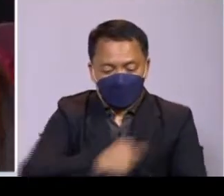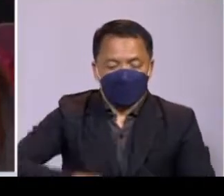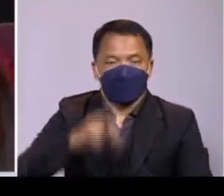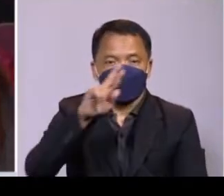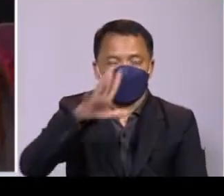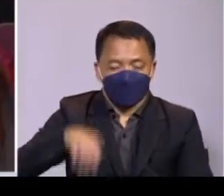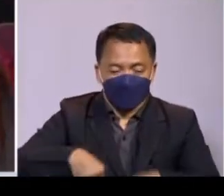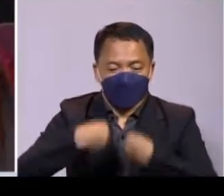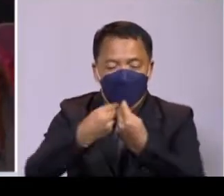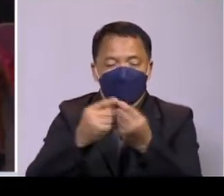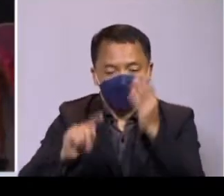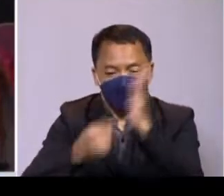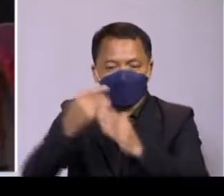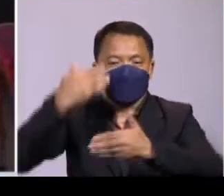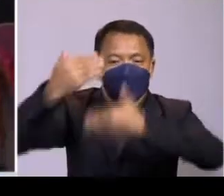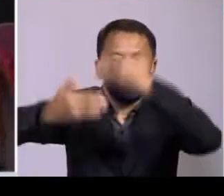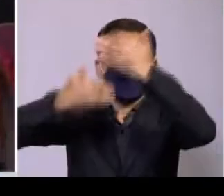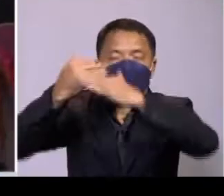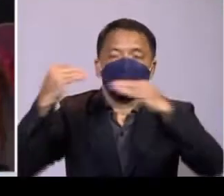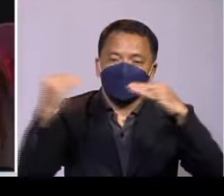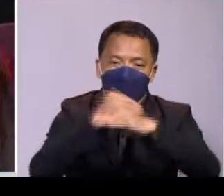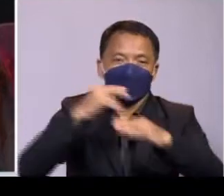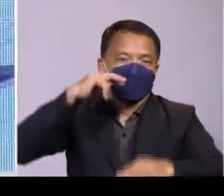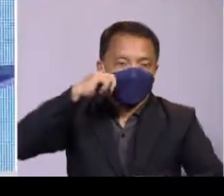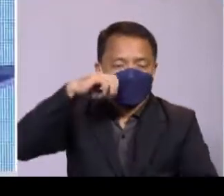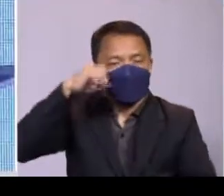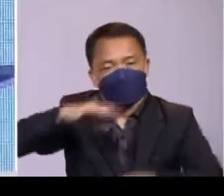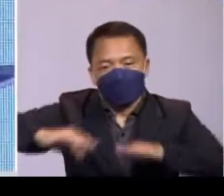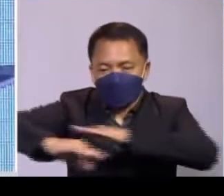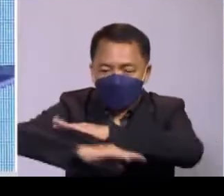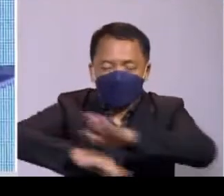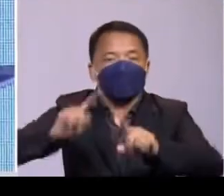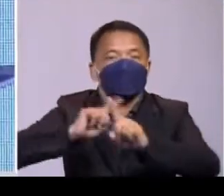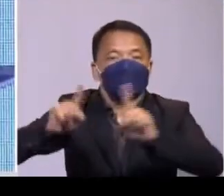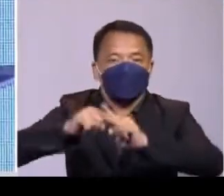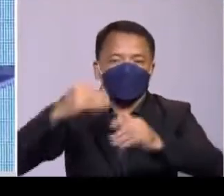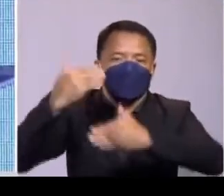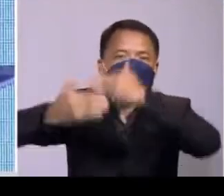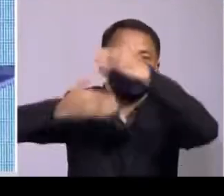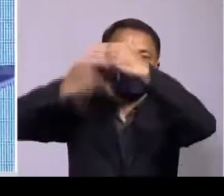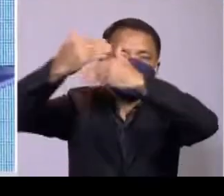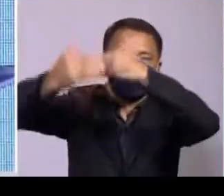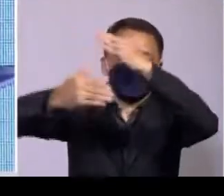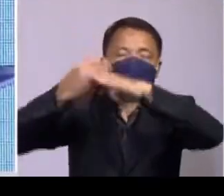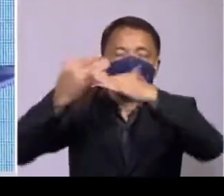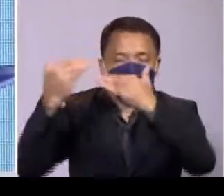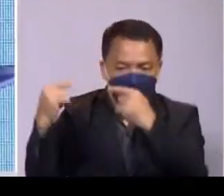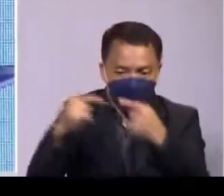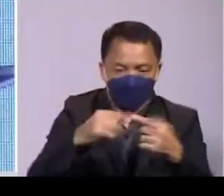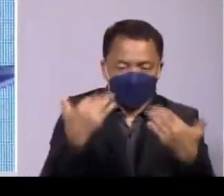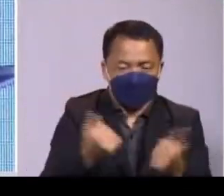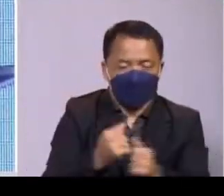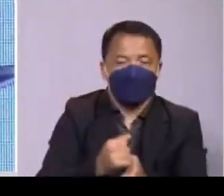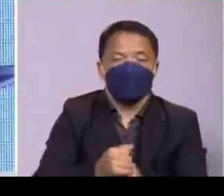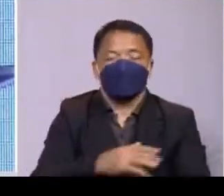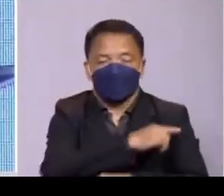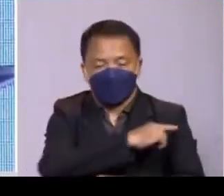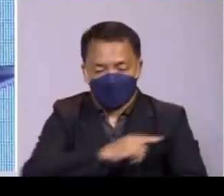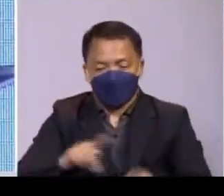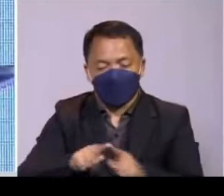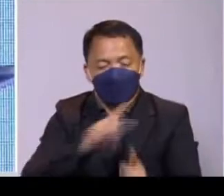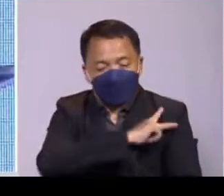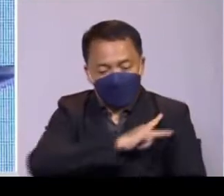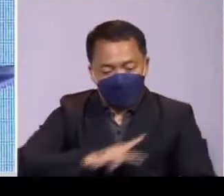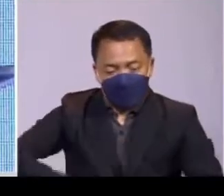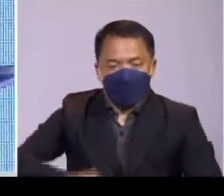พระผู้พระราชทานกำเนิดกิจการสาธารณูปโภคพื้นฐานต่างๆจนรุ่งเรืองจนถึงปัจจุบันในงานปิยมหาราชานุสร